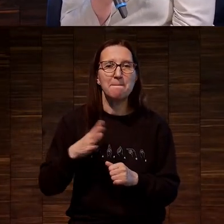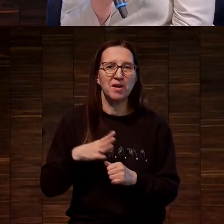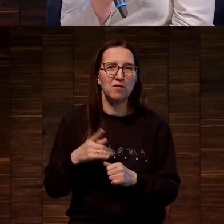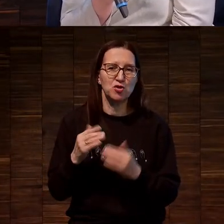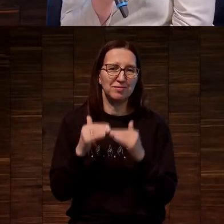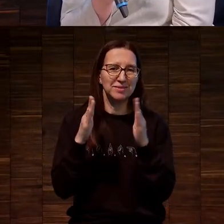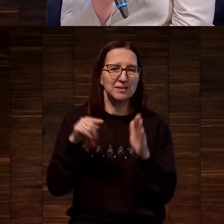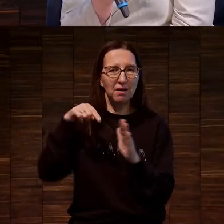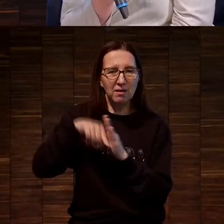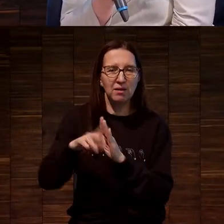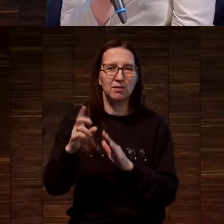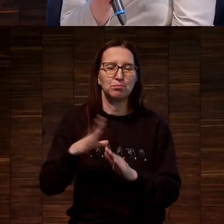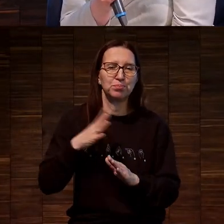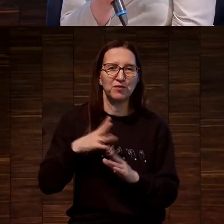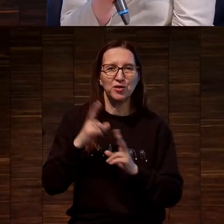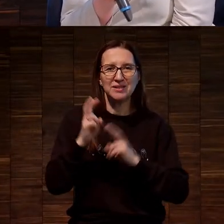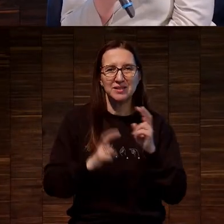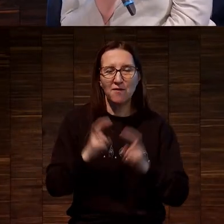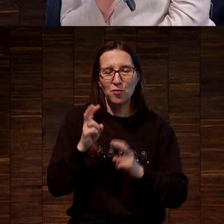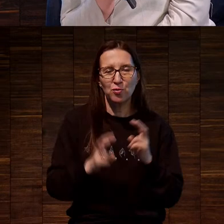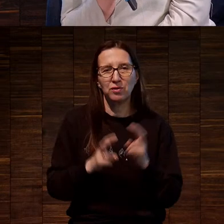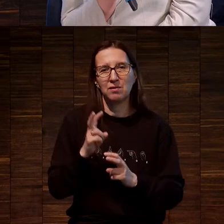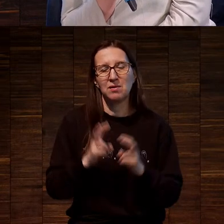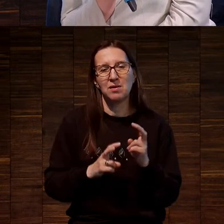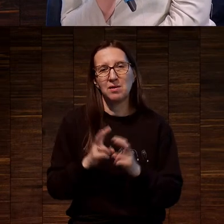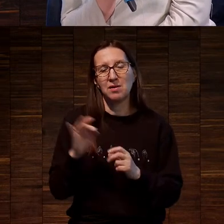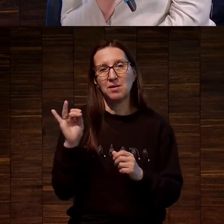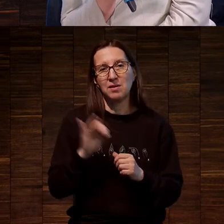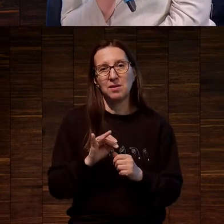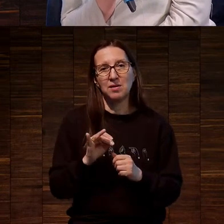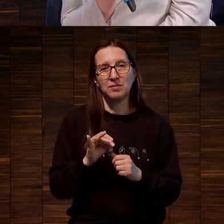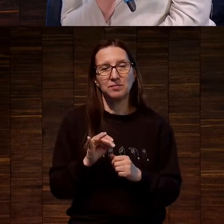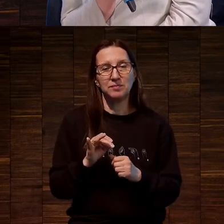бывших зданиях заводов. И